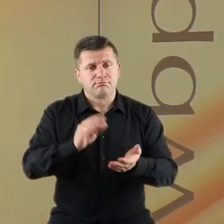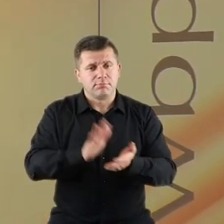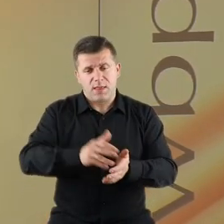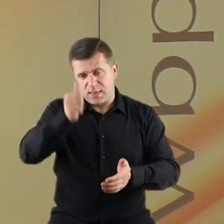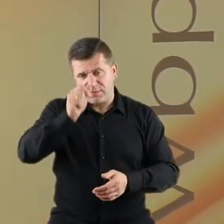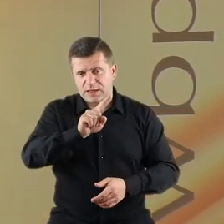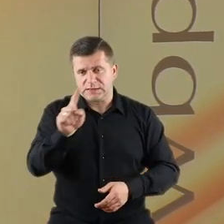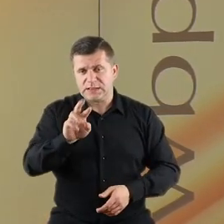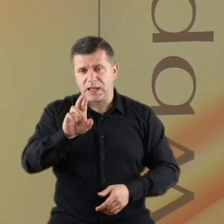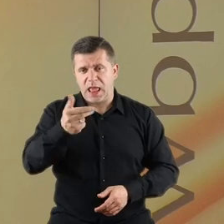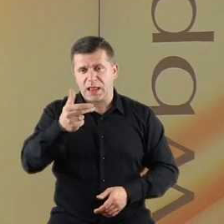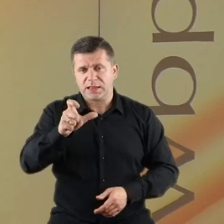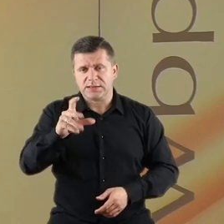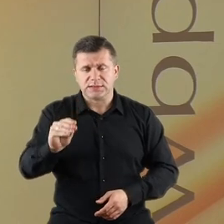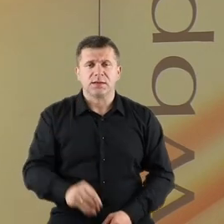lalka